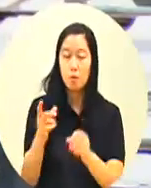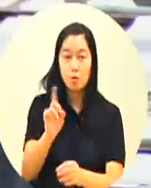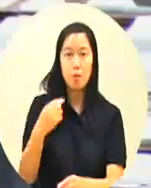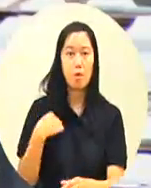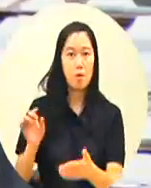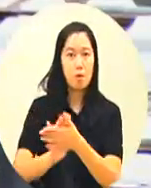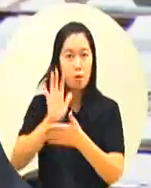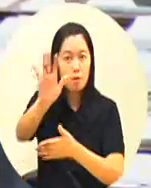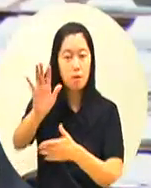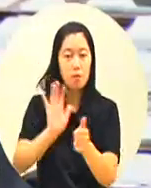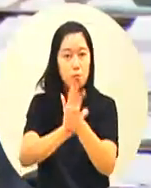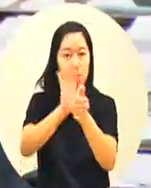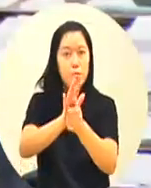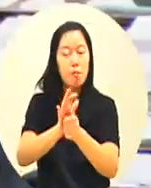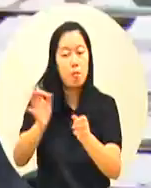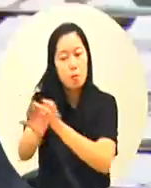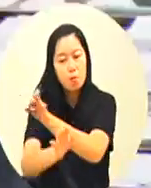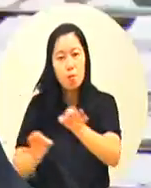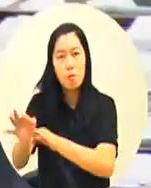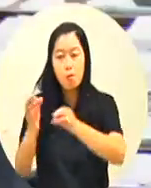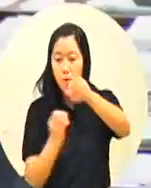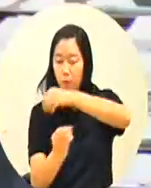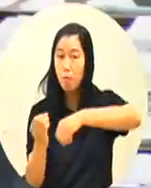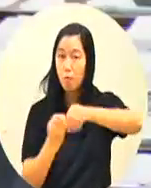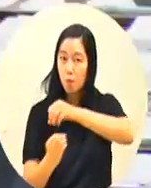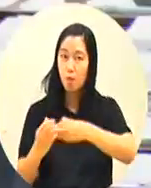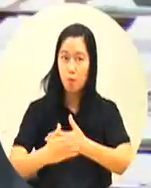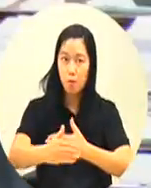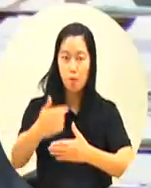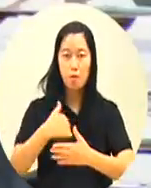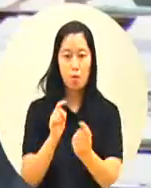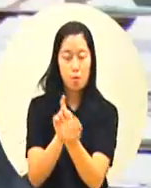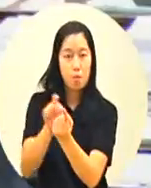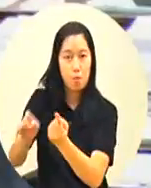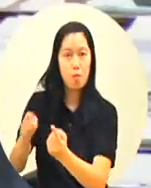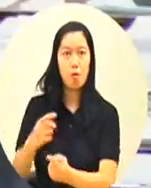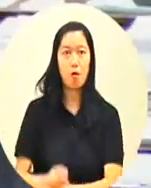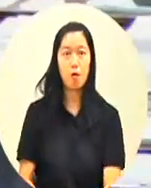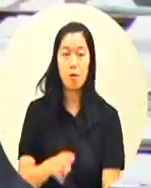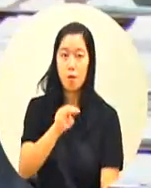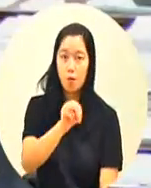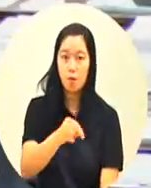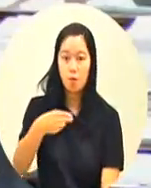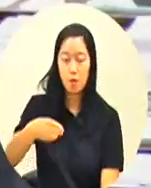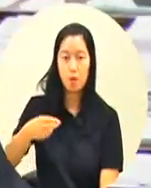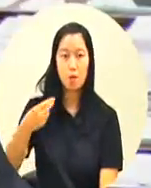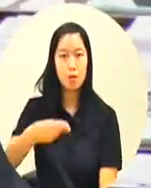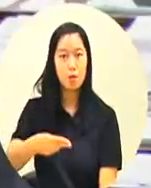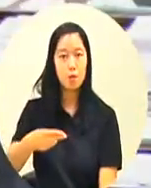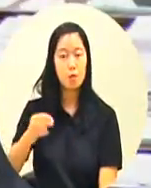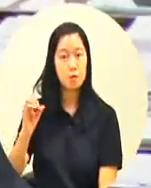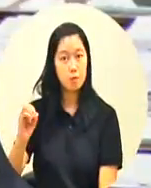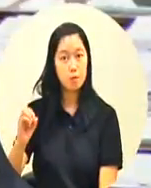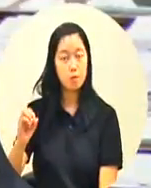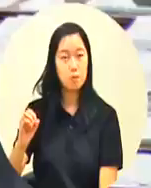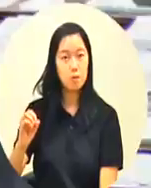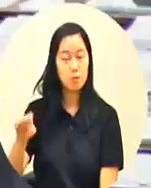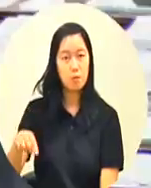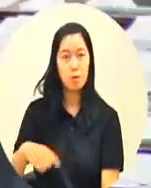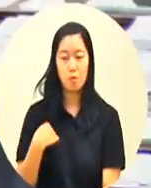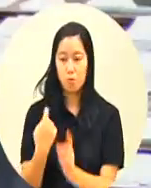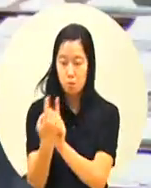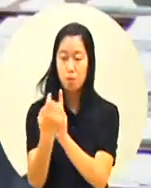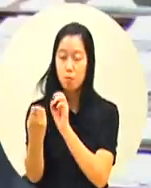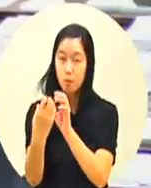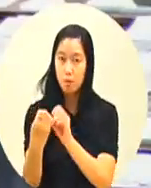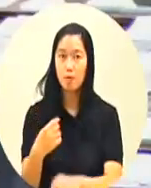动这个循环经济的过程当中，其实都会面临 NGO 的这个态度。那其实我必须要跟曾局